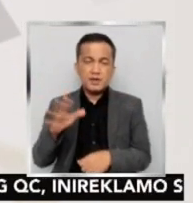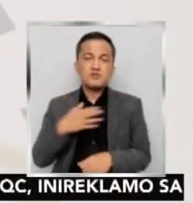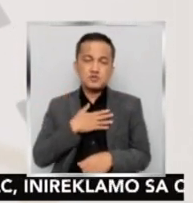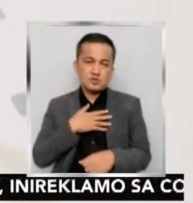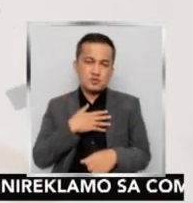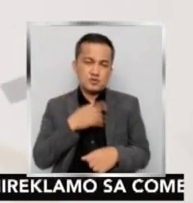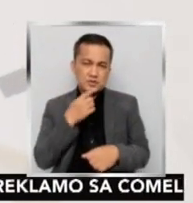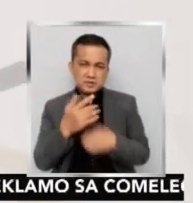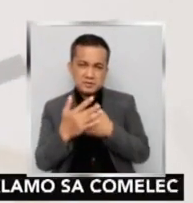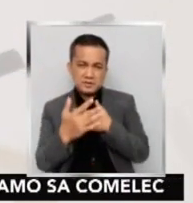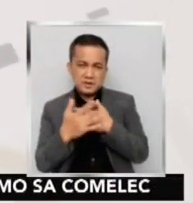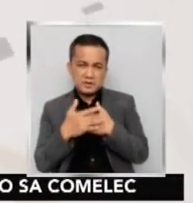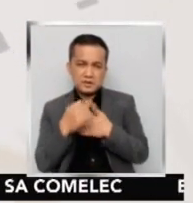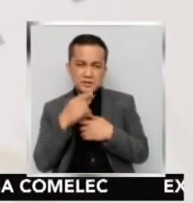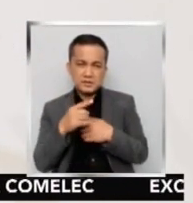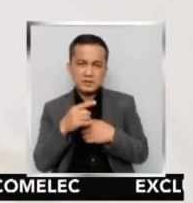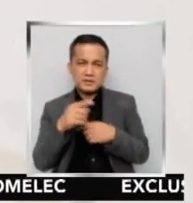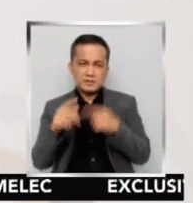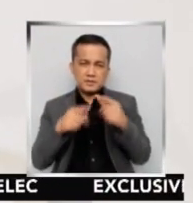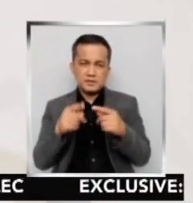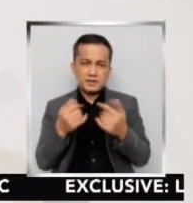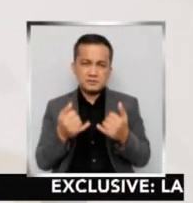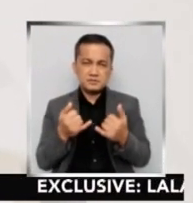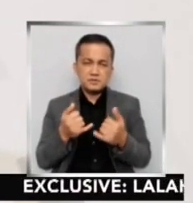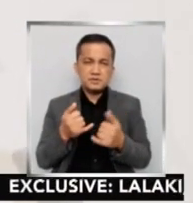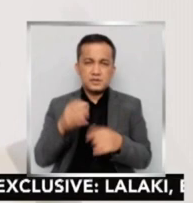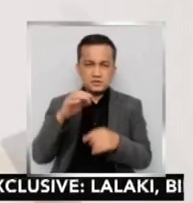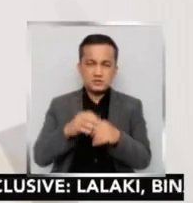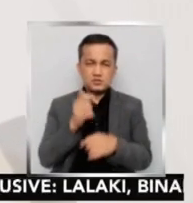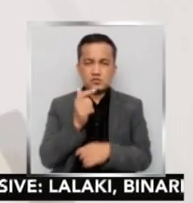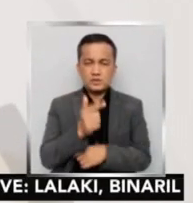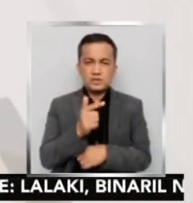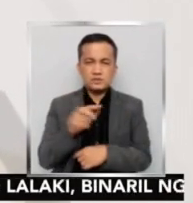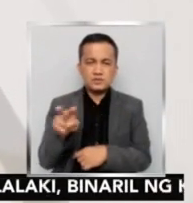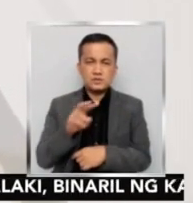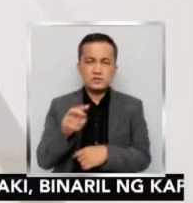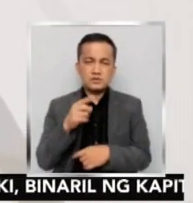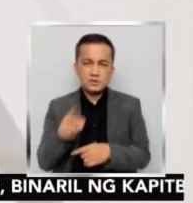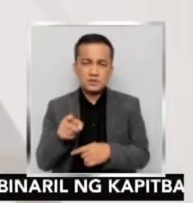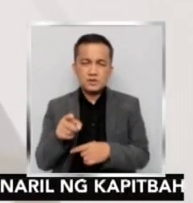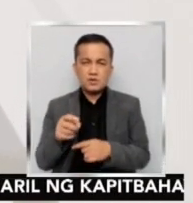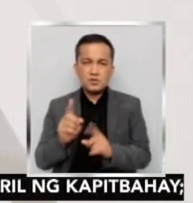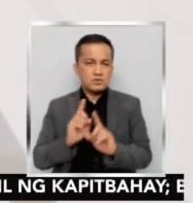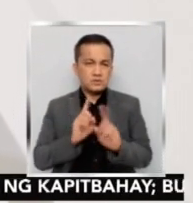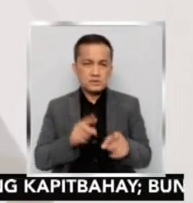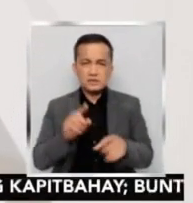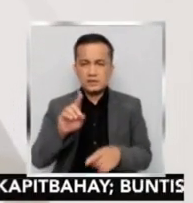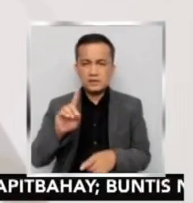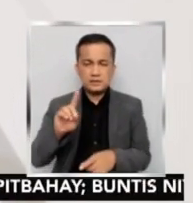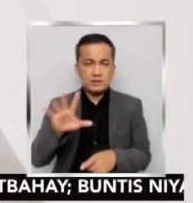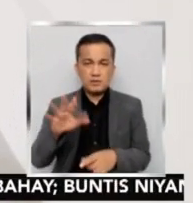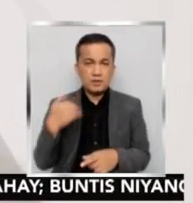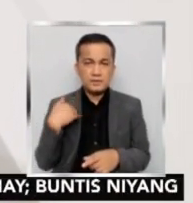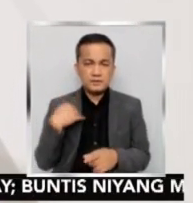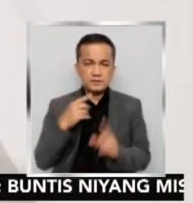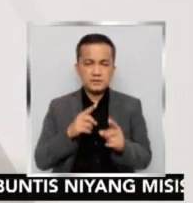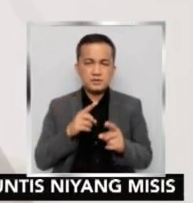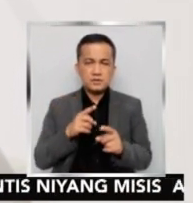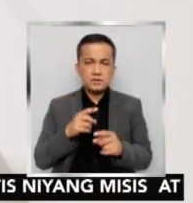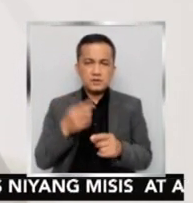eleksyon 2022. Wala pa pong tugon si De Lima dito na kasalukuyang sumasailalim sa medical